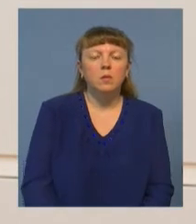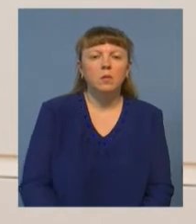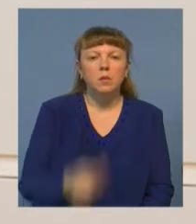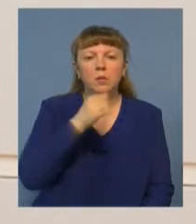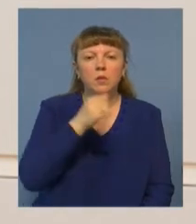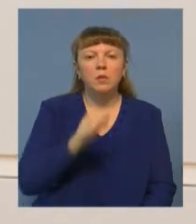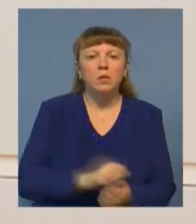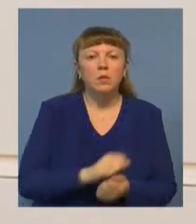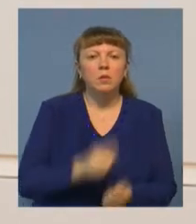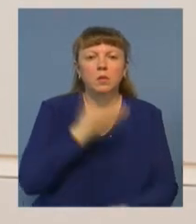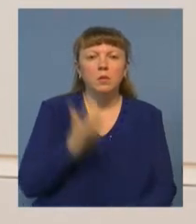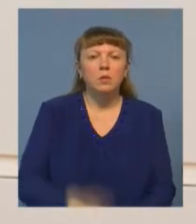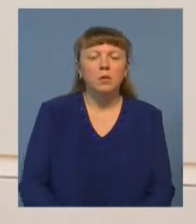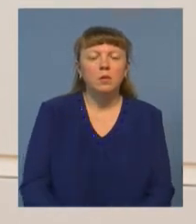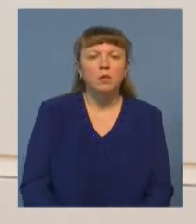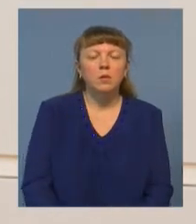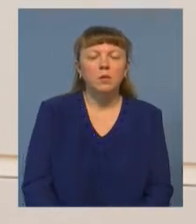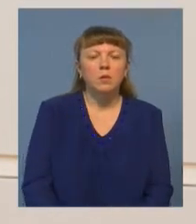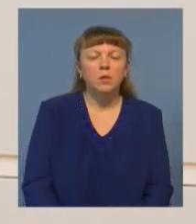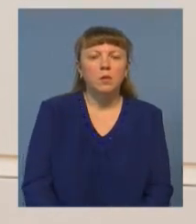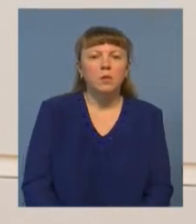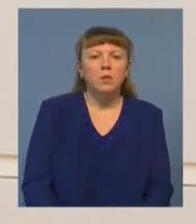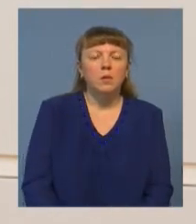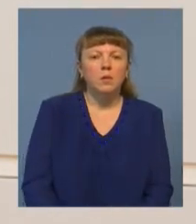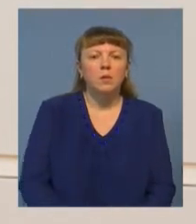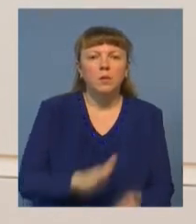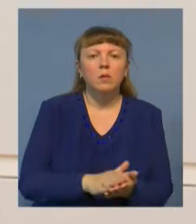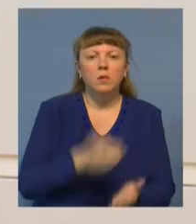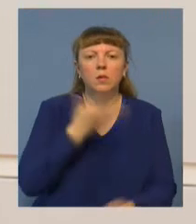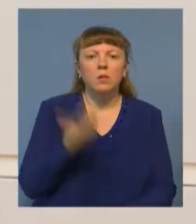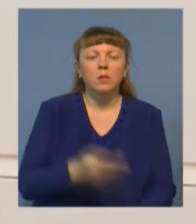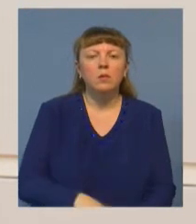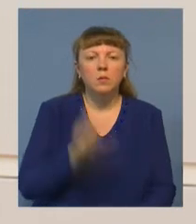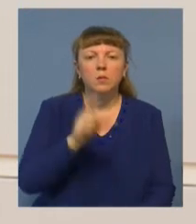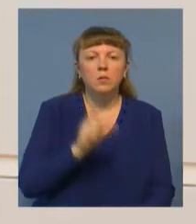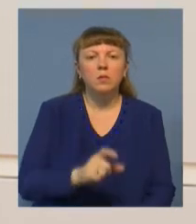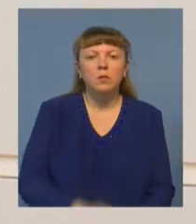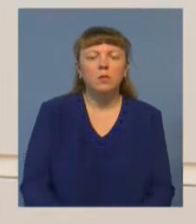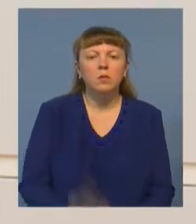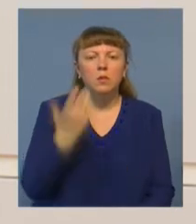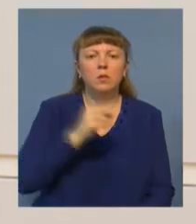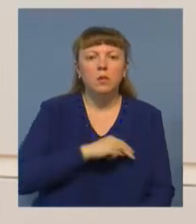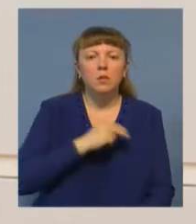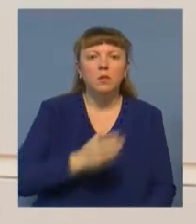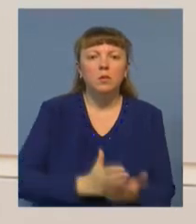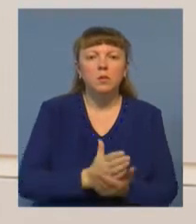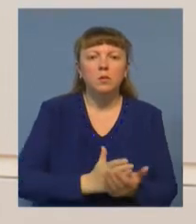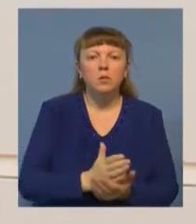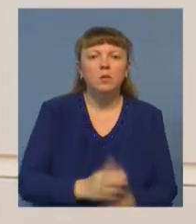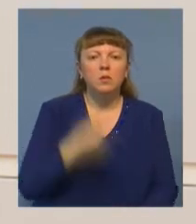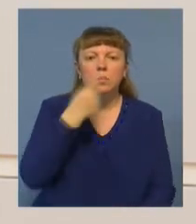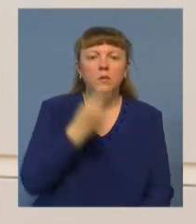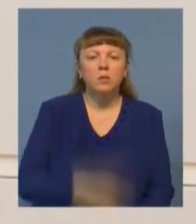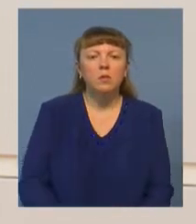получения данных документов. Возможно, в архиве и сохраняются записи, что человек в такие-то года работал в данной